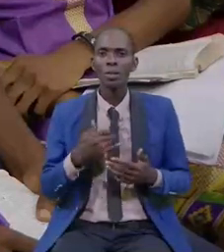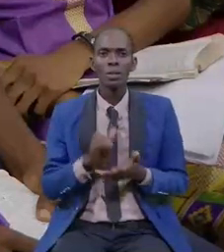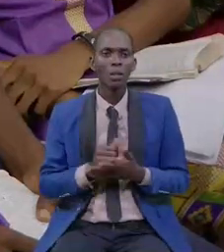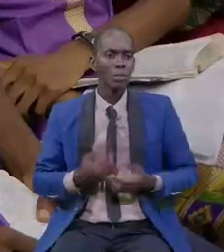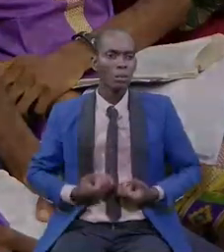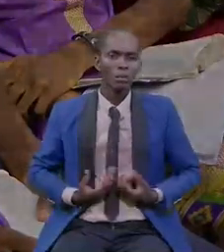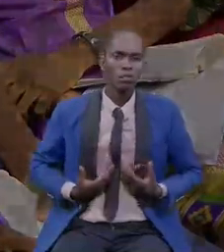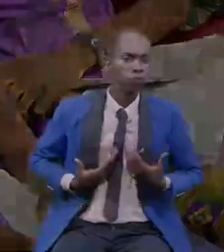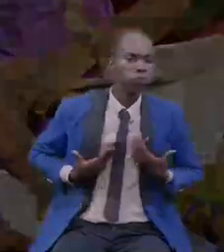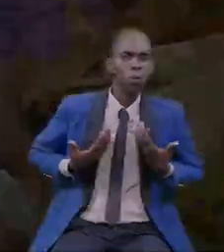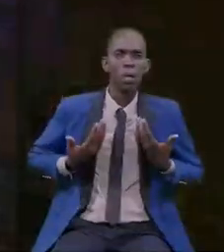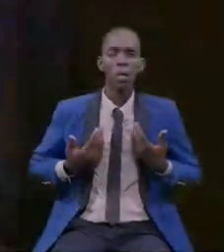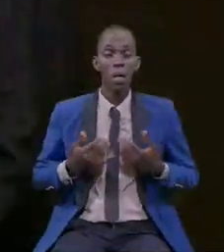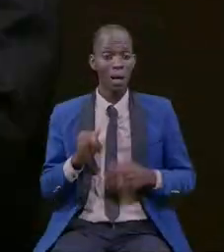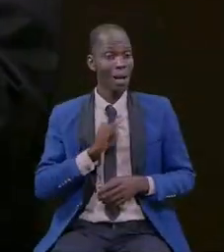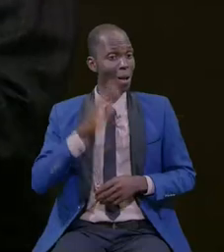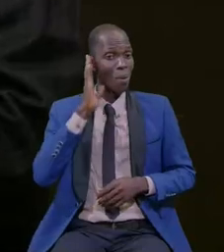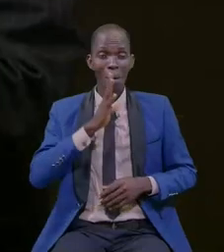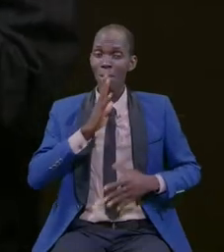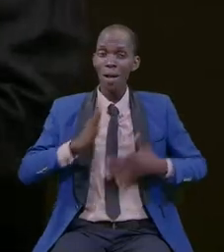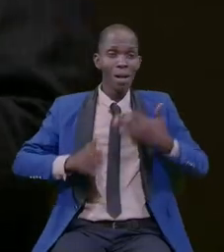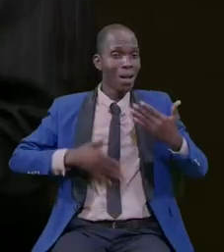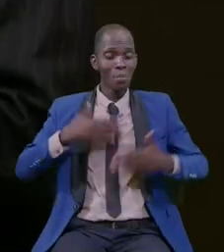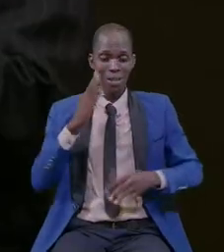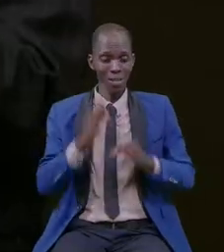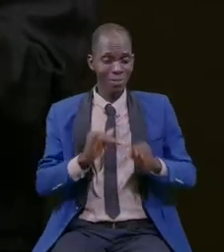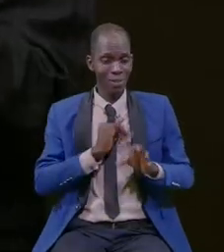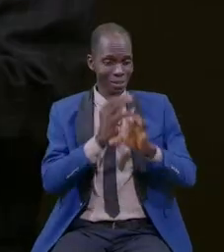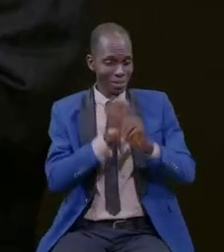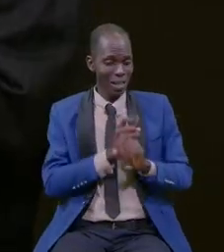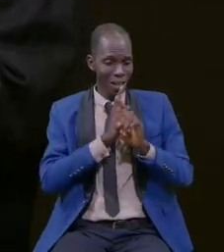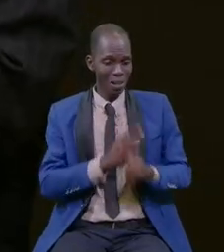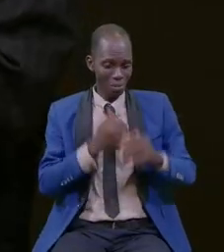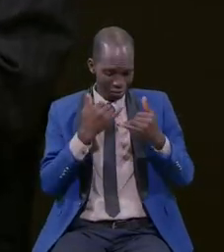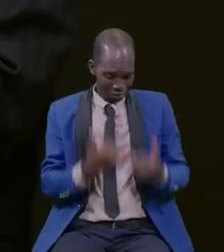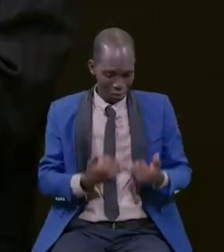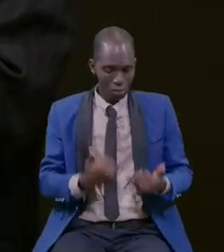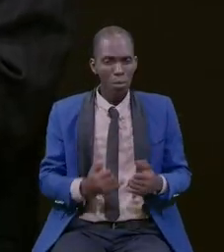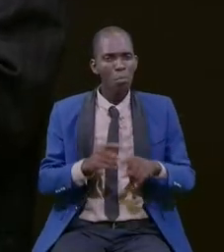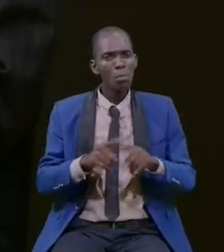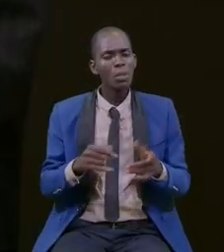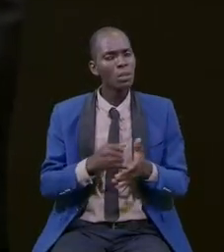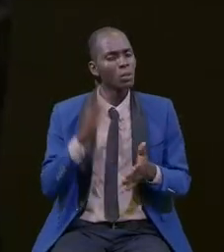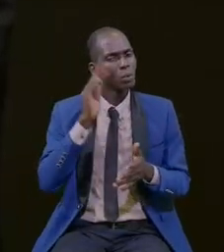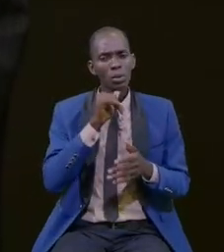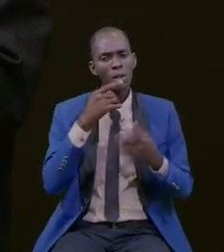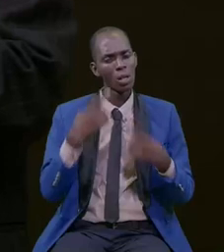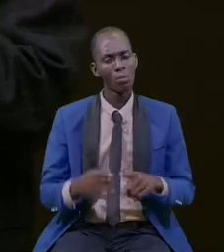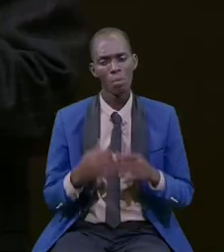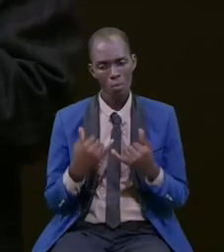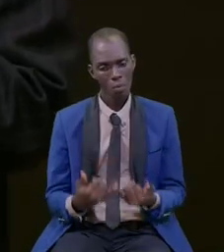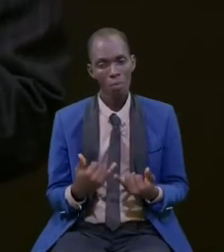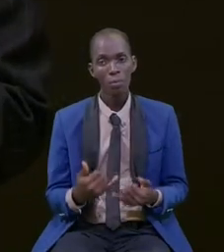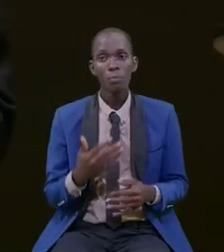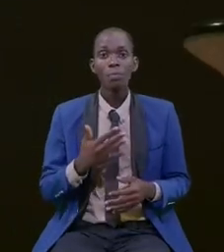cela soit fait je suis trop pressé que cela soit fait si c'est fait maintenant mais ce n'est pas fait maintenant oh